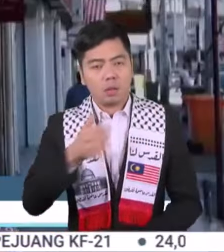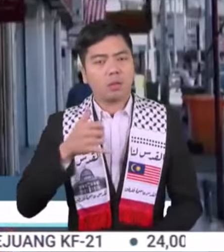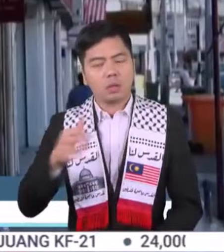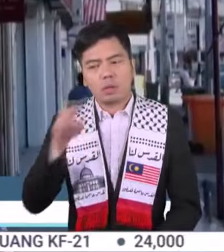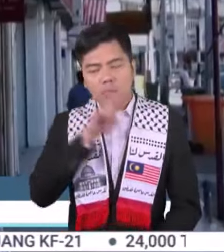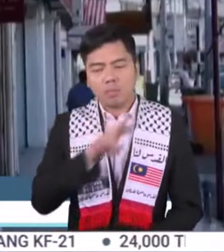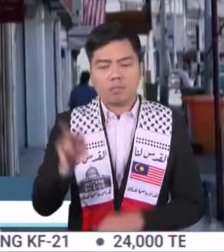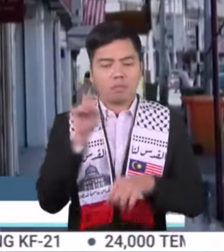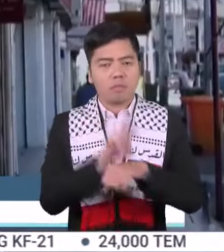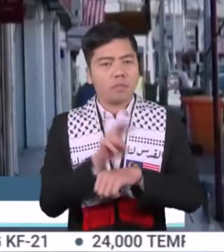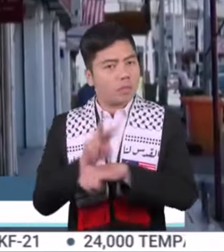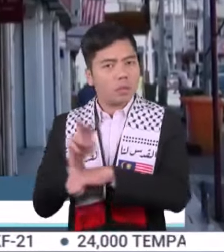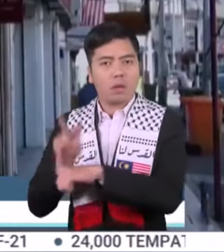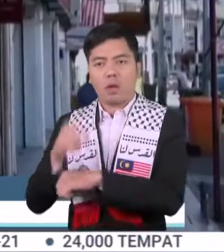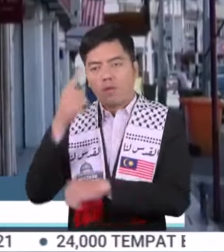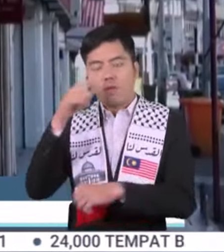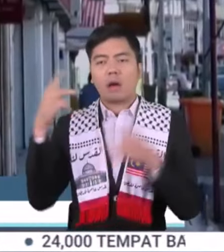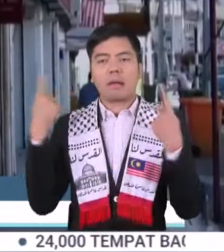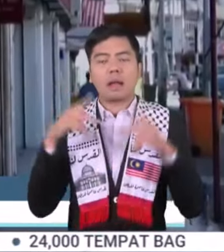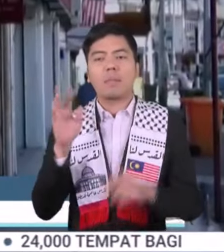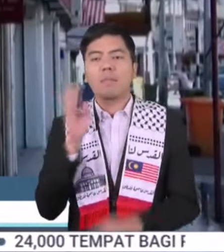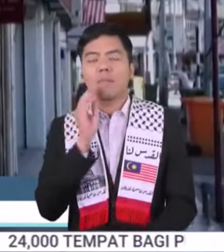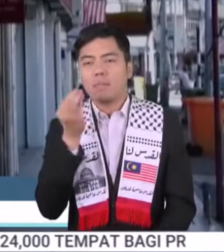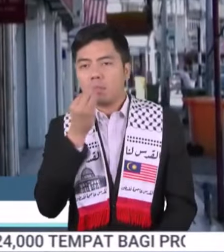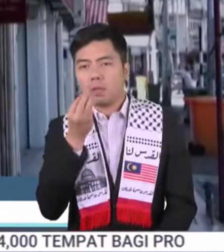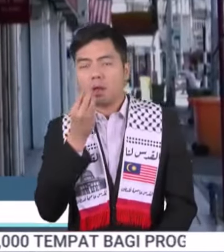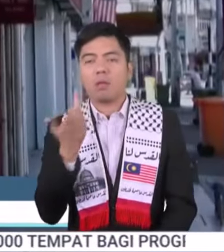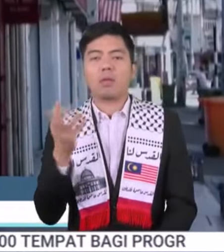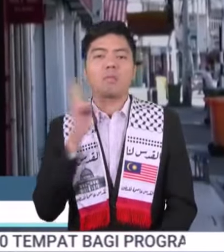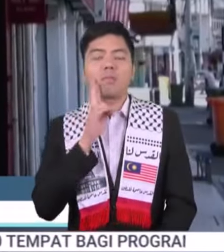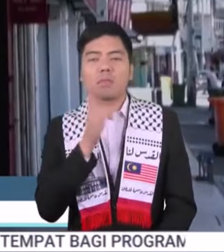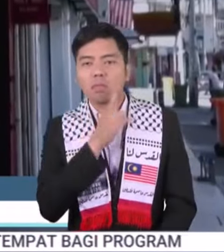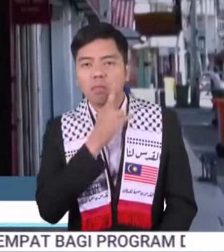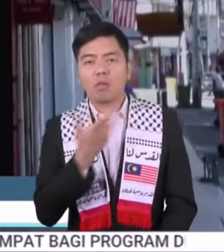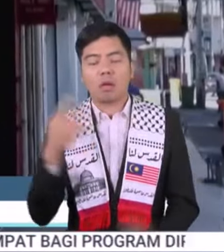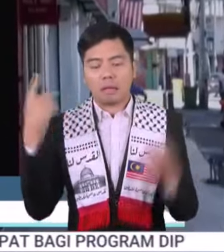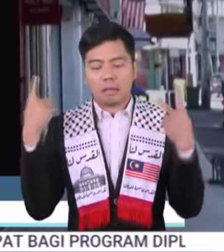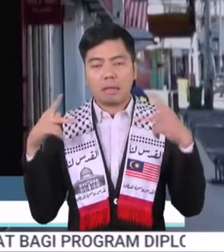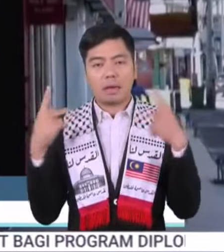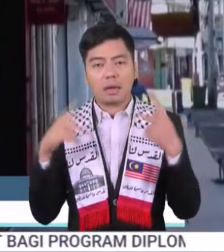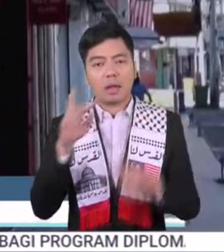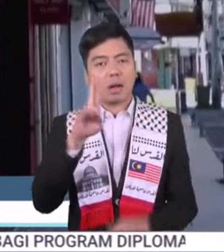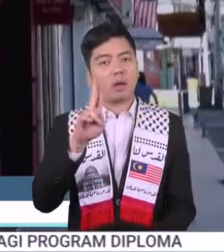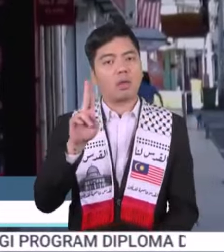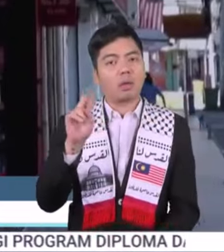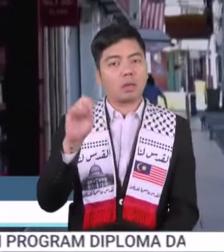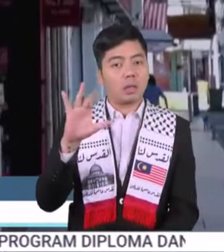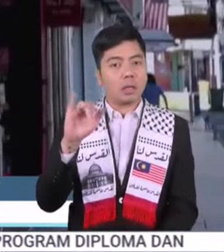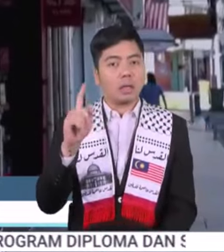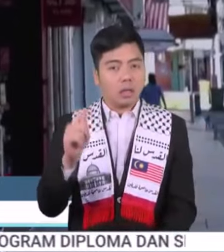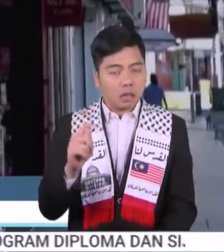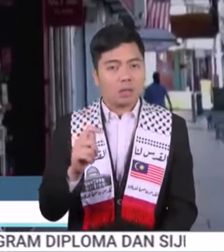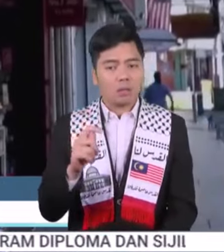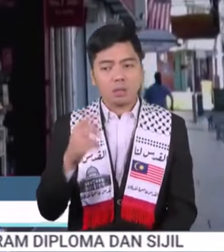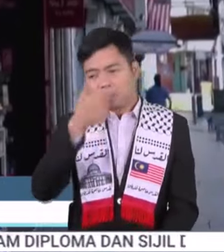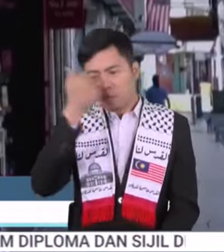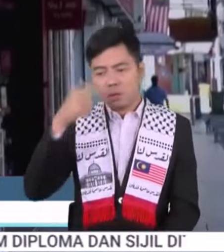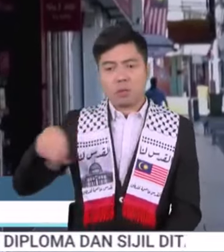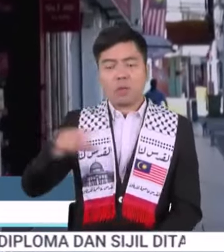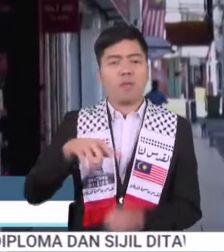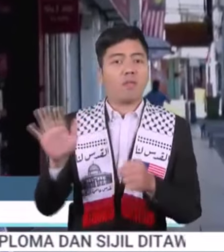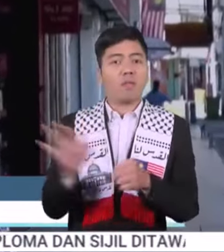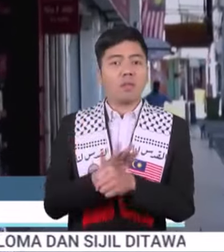dia. Pantau kedai-kedai makan, restoran ataupun kedai runcit, minimarket. Semua dah diambil alih oleh warga